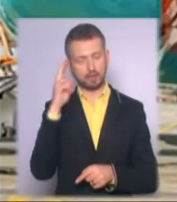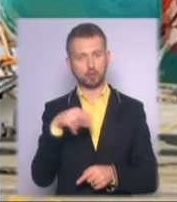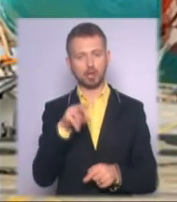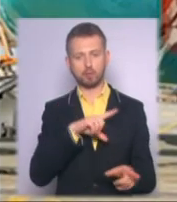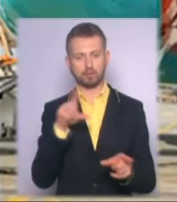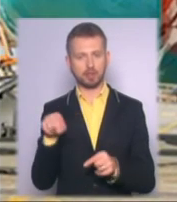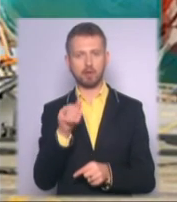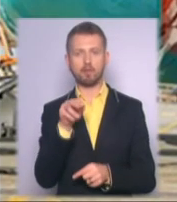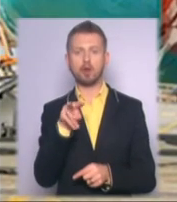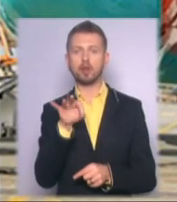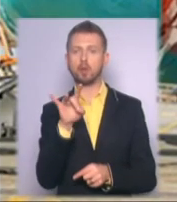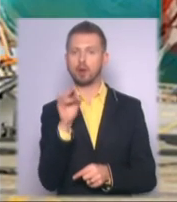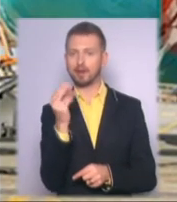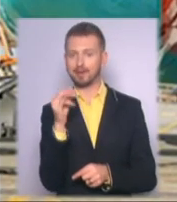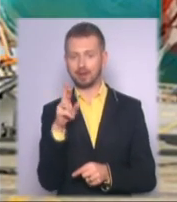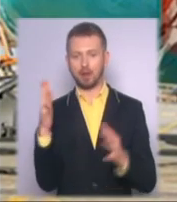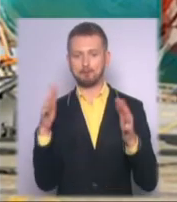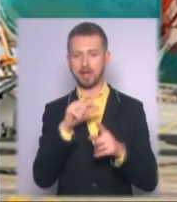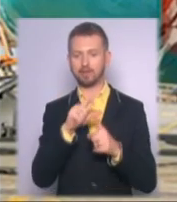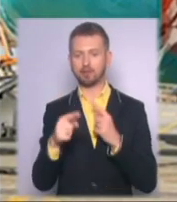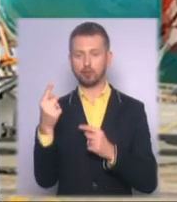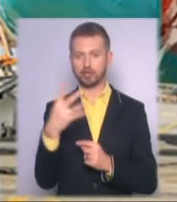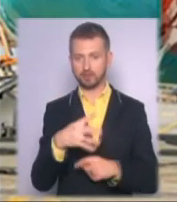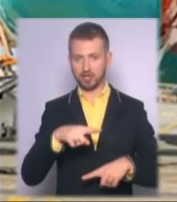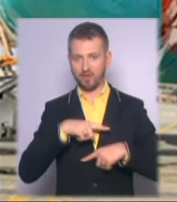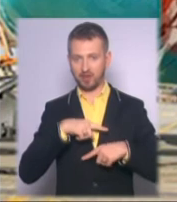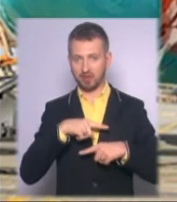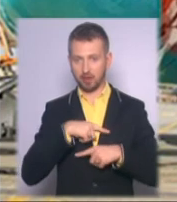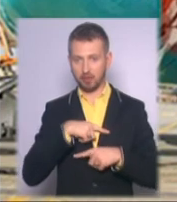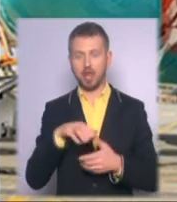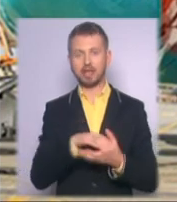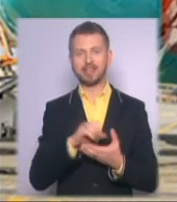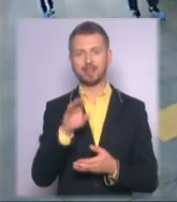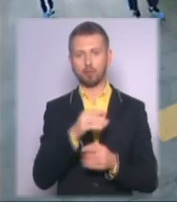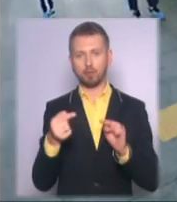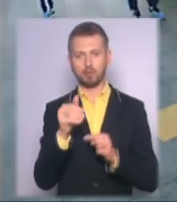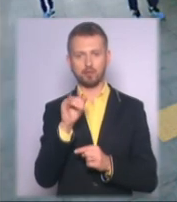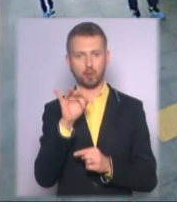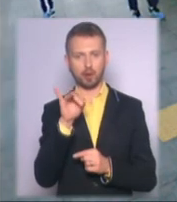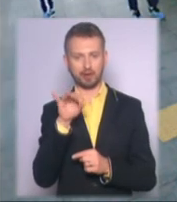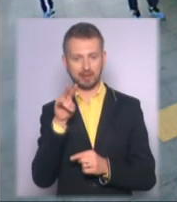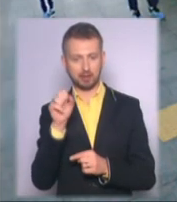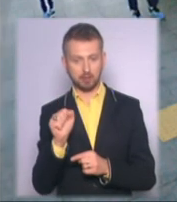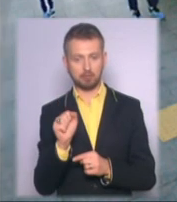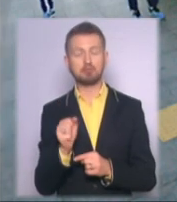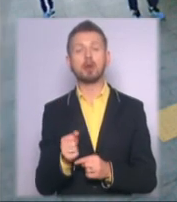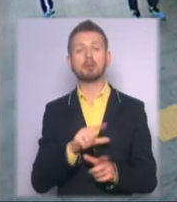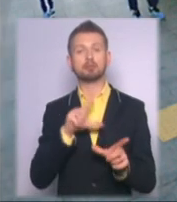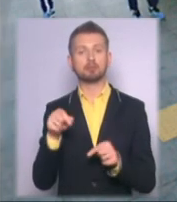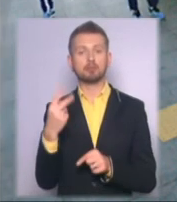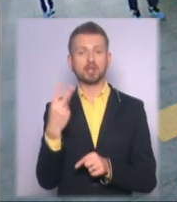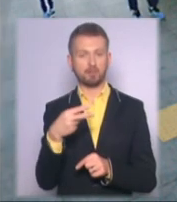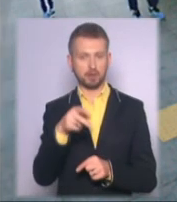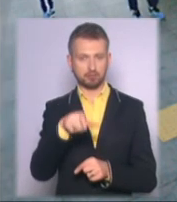до Флоренції на матч-відповідь 1/4 фіналу Ліги Європи з «Фіорентиною». Сергій Ребров взяв із собою 20 гравців, серед